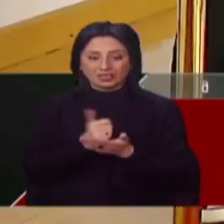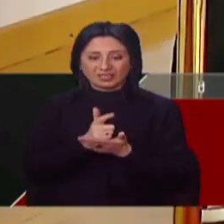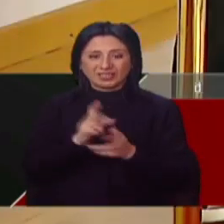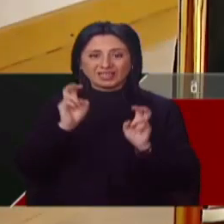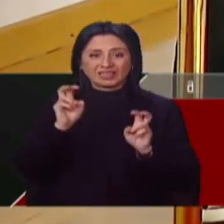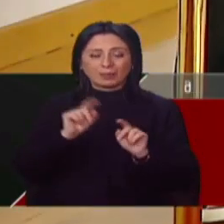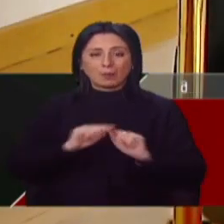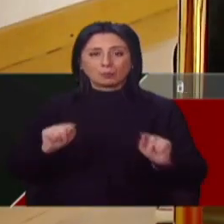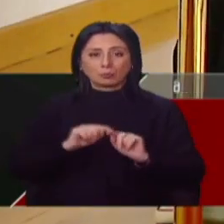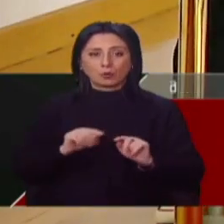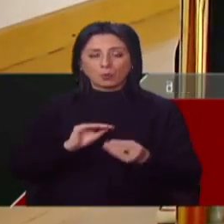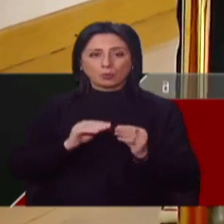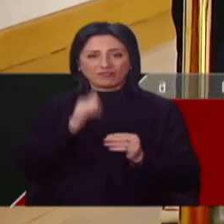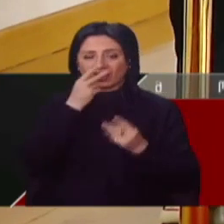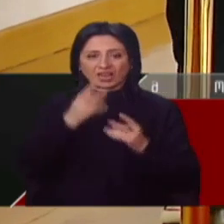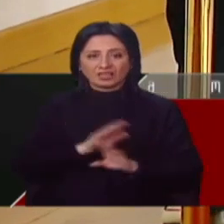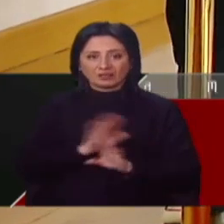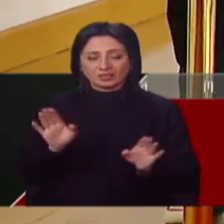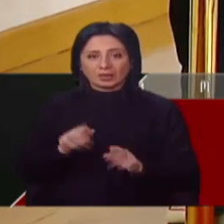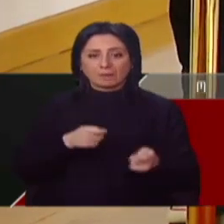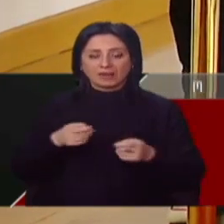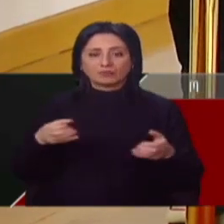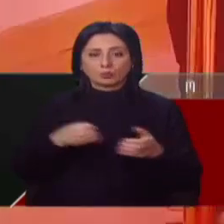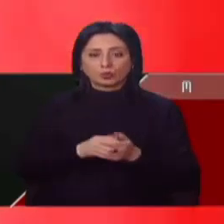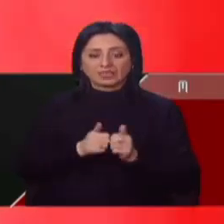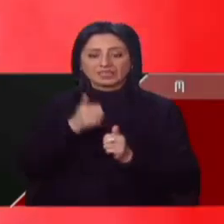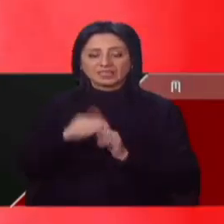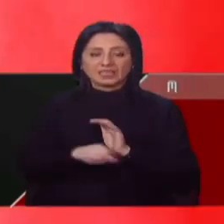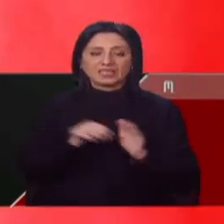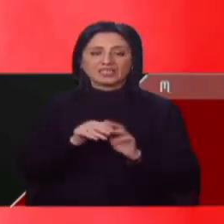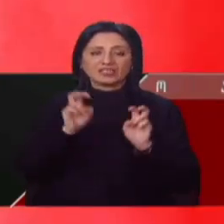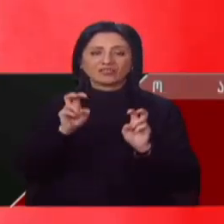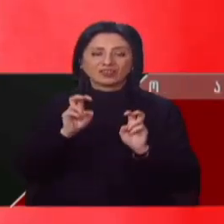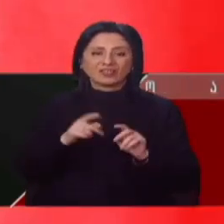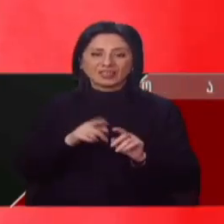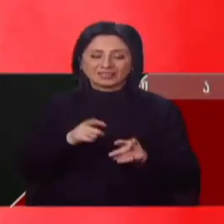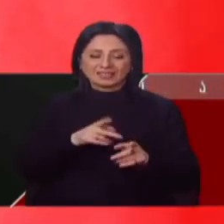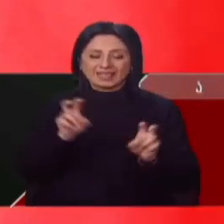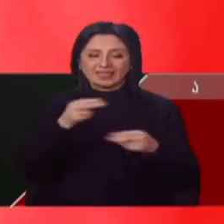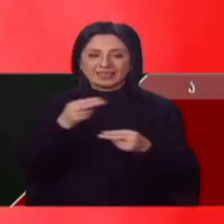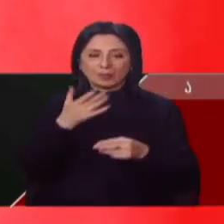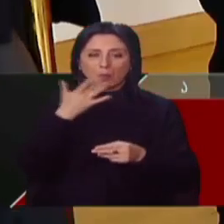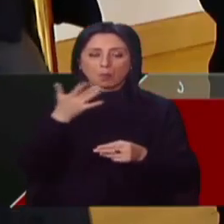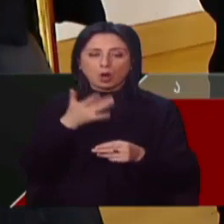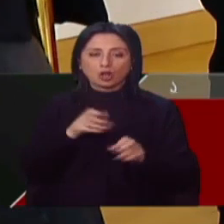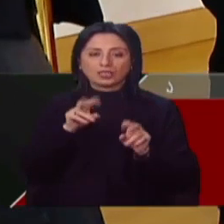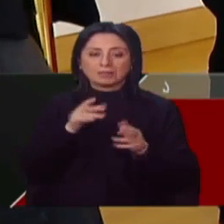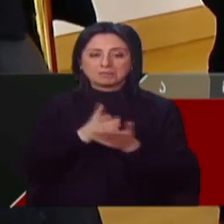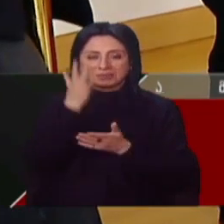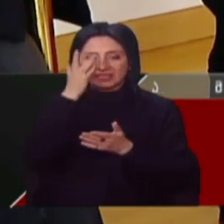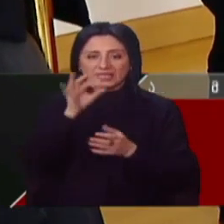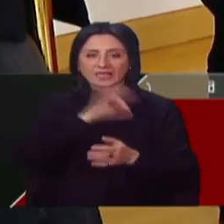temis propagandis problemas wer khedavs da martvel gunds tsinasaarchevnot sensitivuri temis politikuri